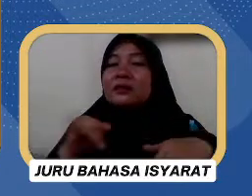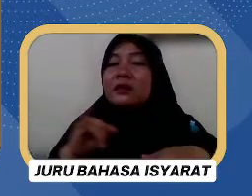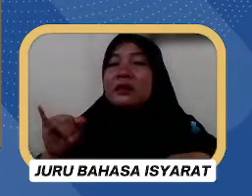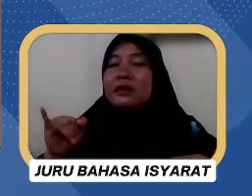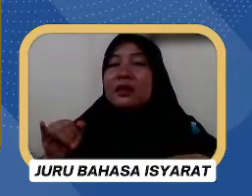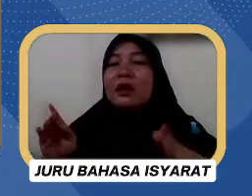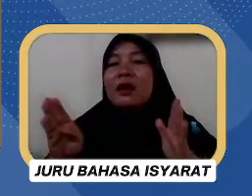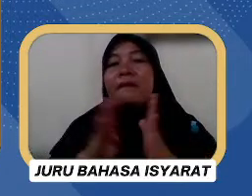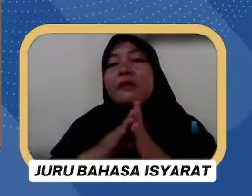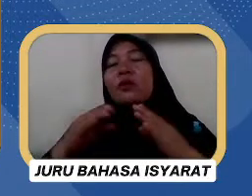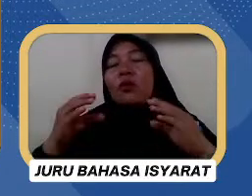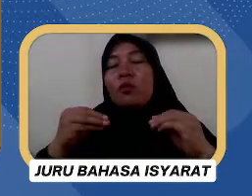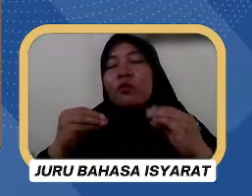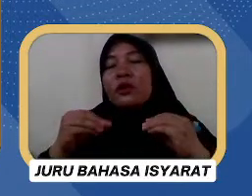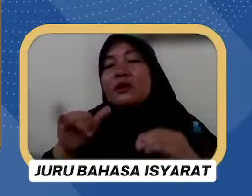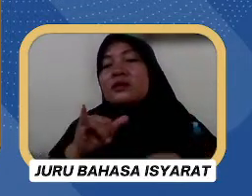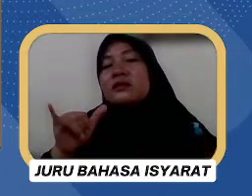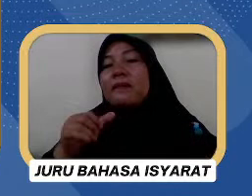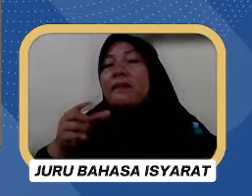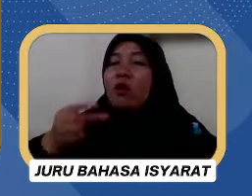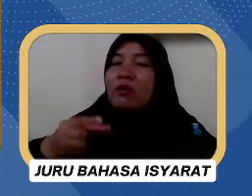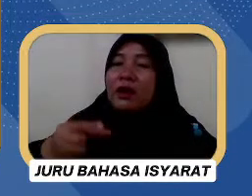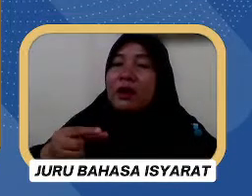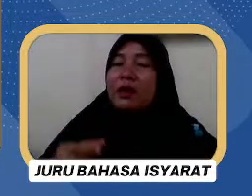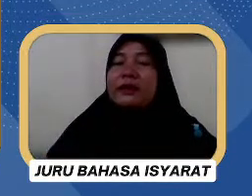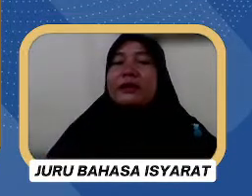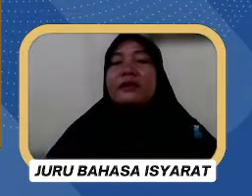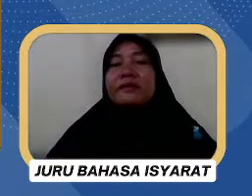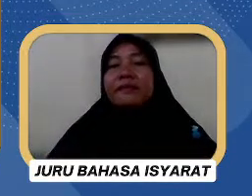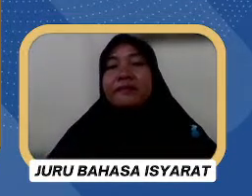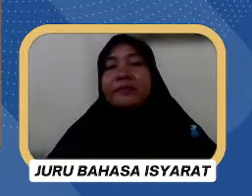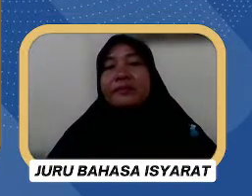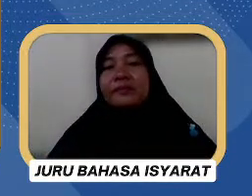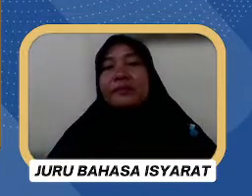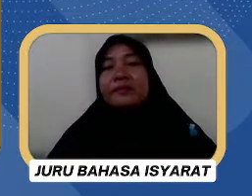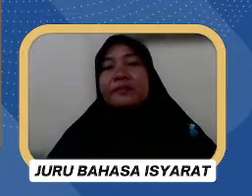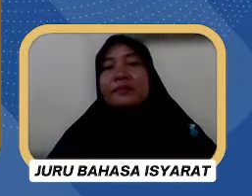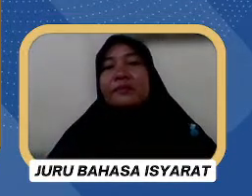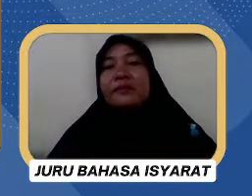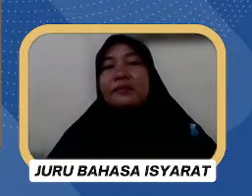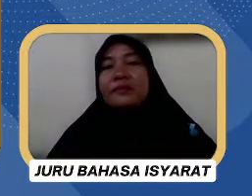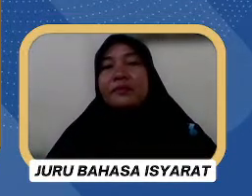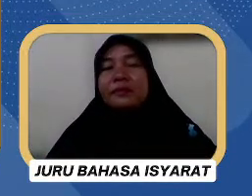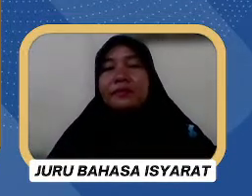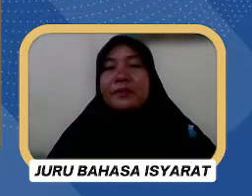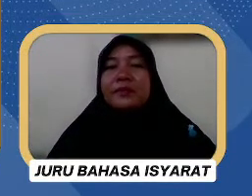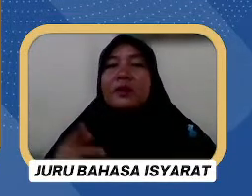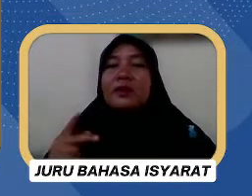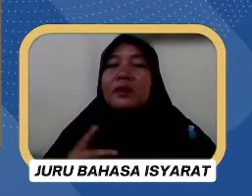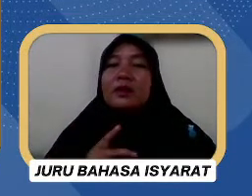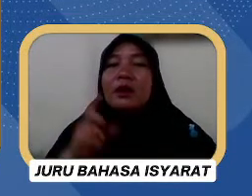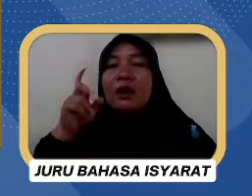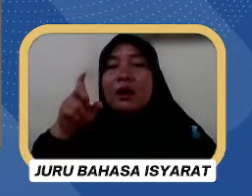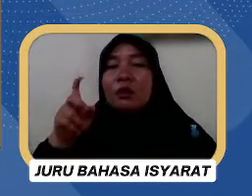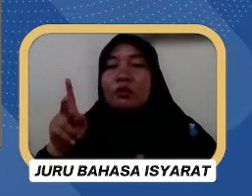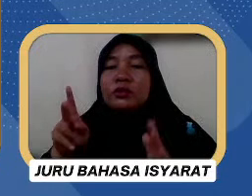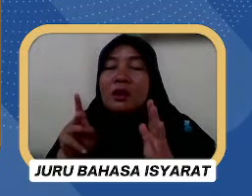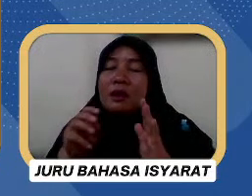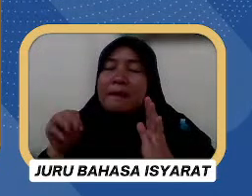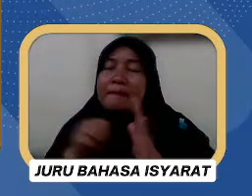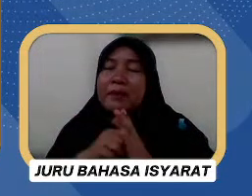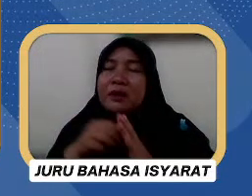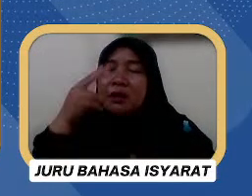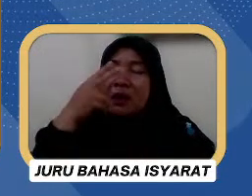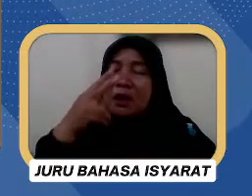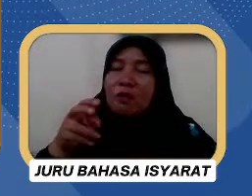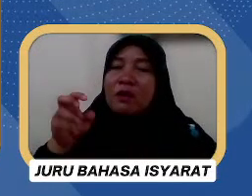Terkait dengan pengawasan, Bapak-Ibu semua, serta rekan-rekan semuanya, pengawasan harus dilakukan secara internal dan juga eksternal. Siapa yang akan mengawasi? Ada